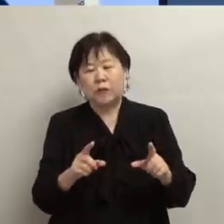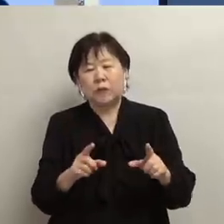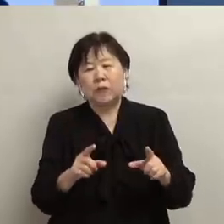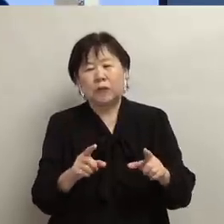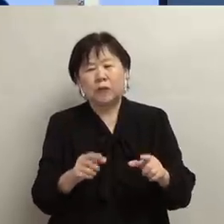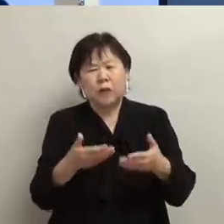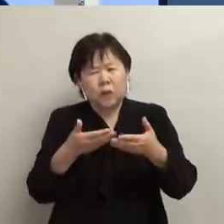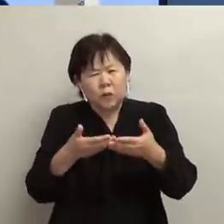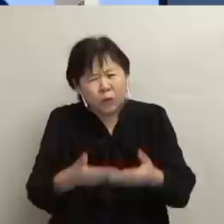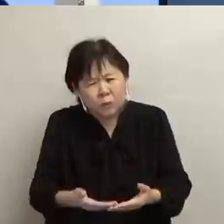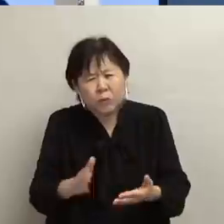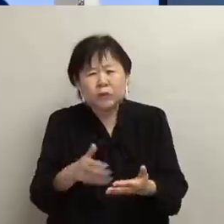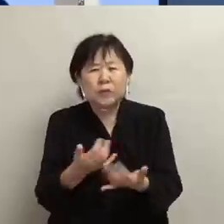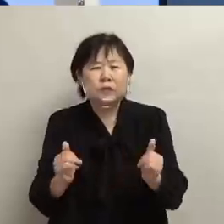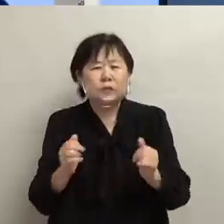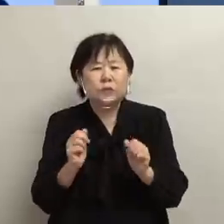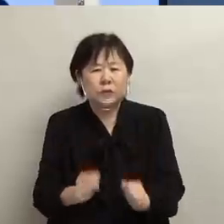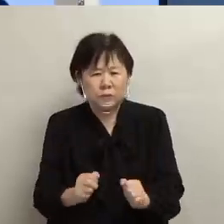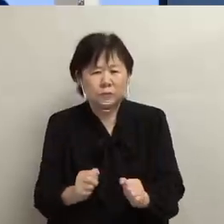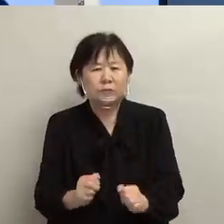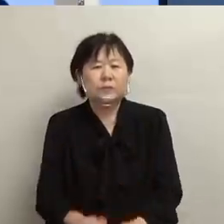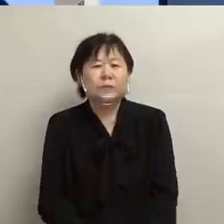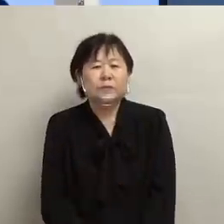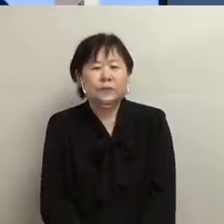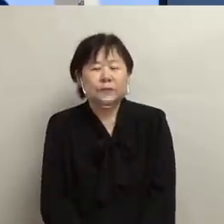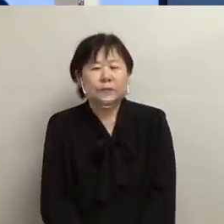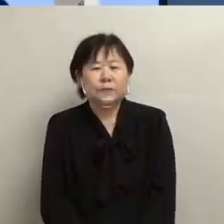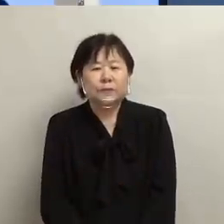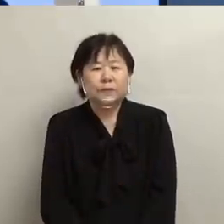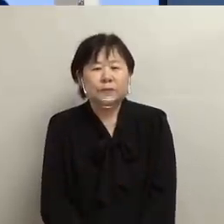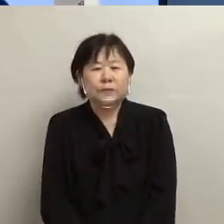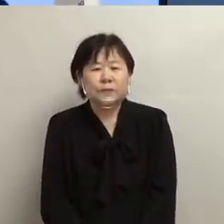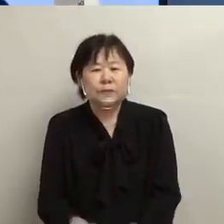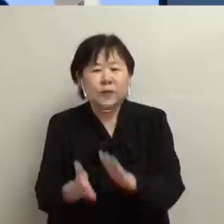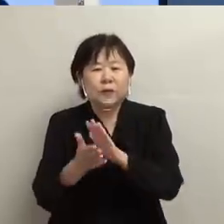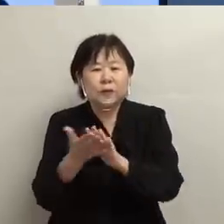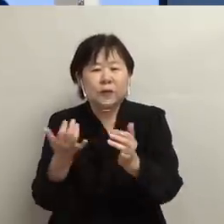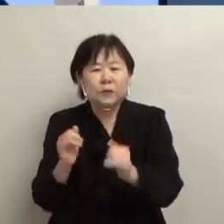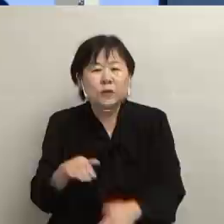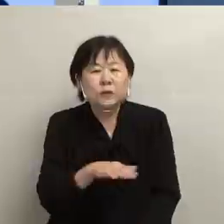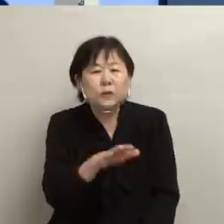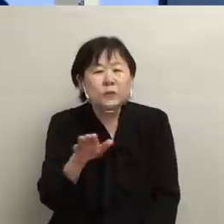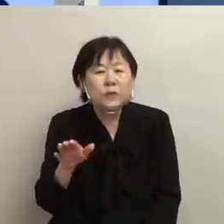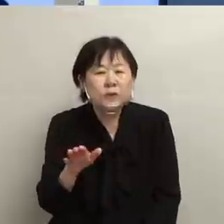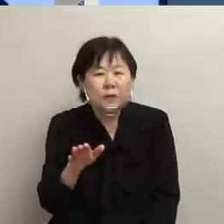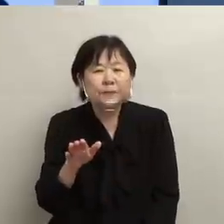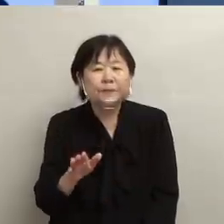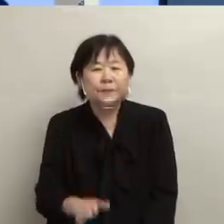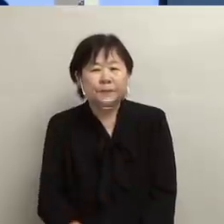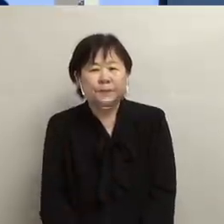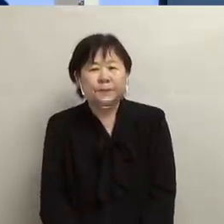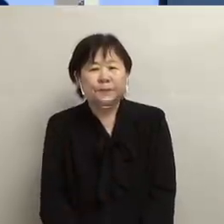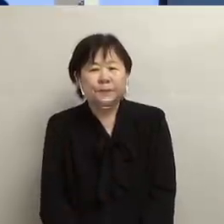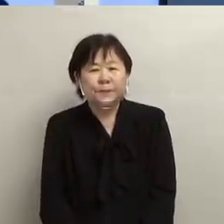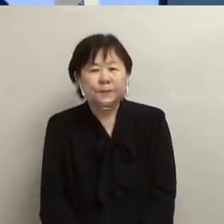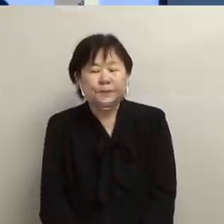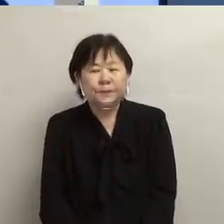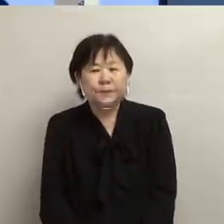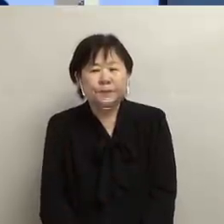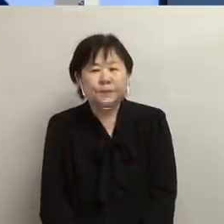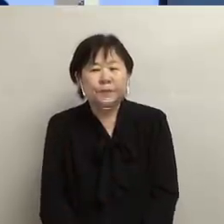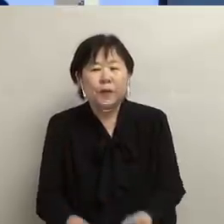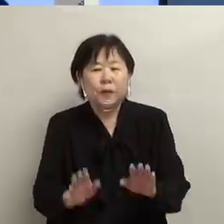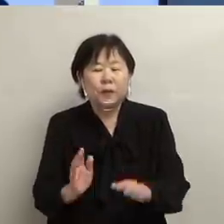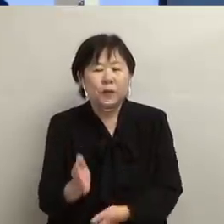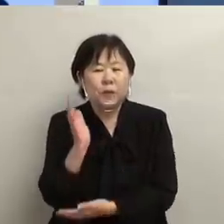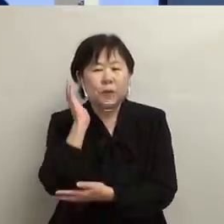化する例もあるということは申し上げておきたいと思います税ですね県民のみなさん特にこのまあ会見